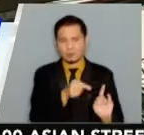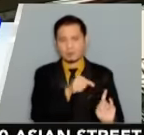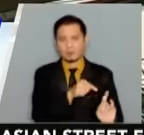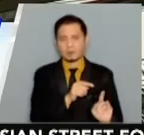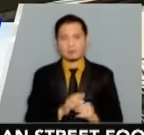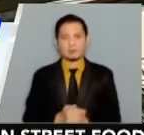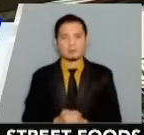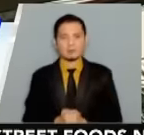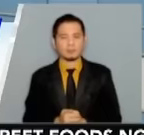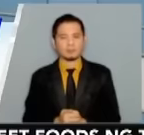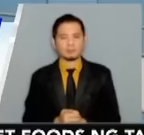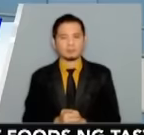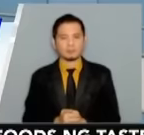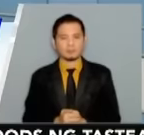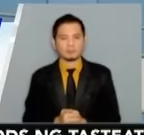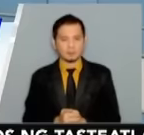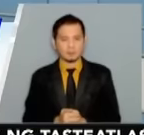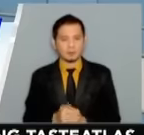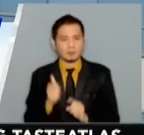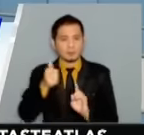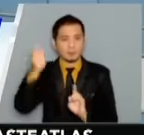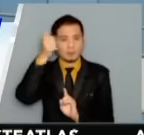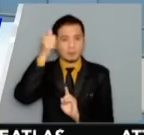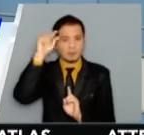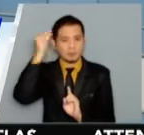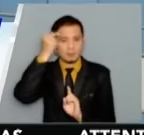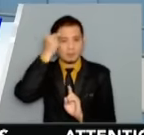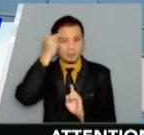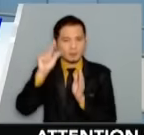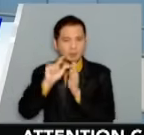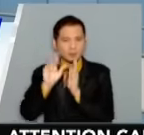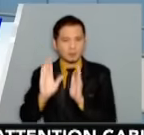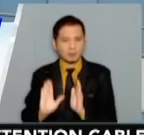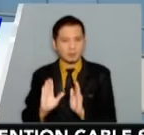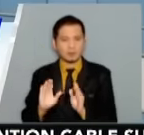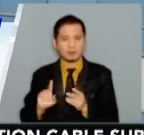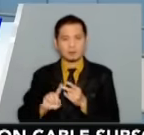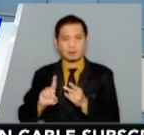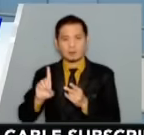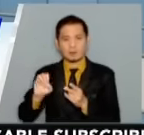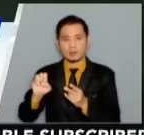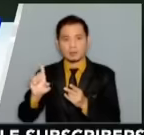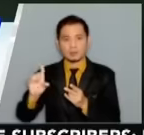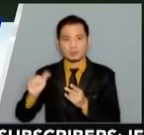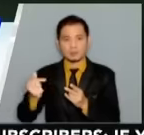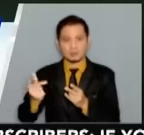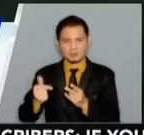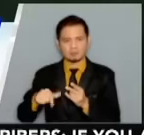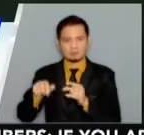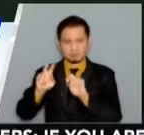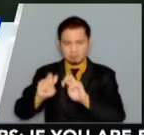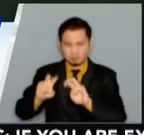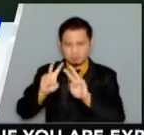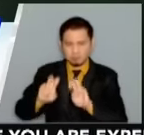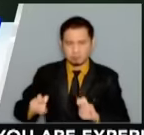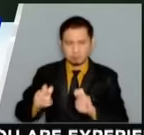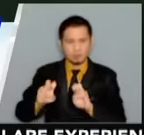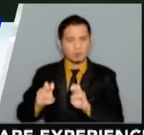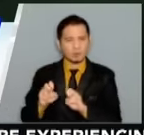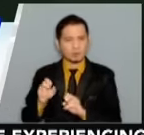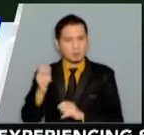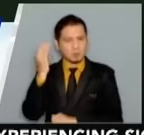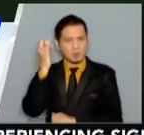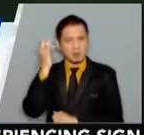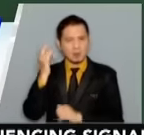Pinaiimbestigahan naman ng Office of the Ombudsman at ng Department of Interior and Local Government ang pagpapatayo ng resort sa gitna ng Chocolate Hills.